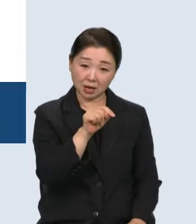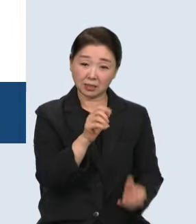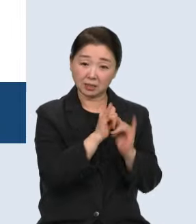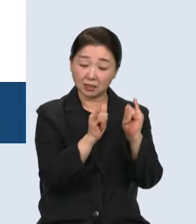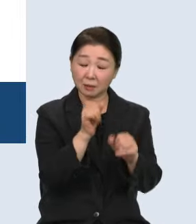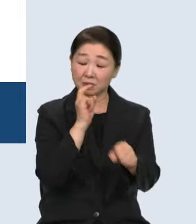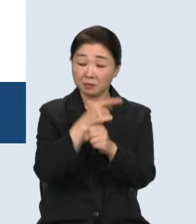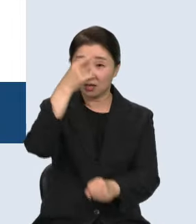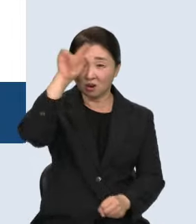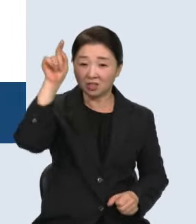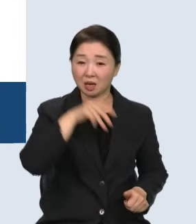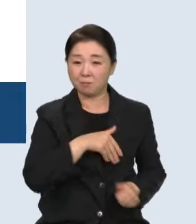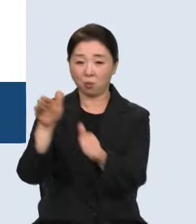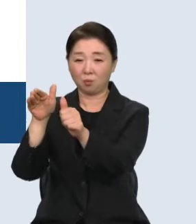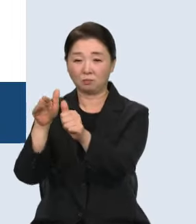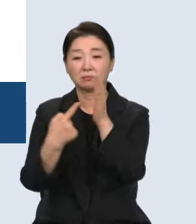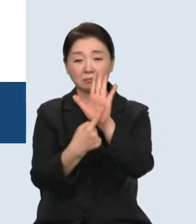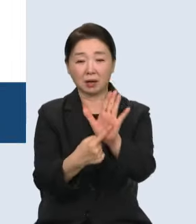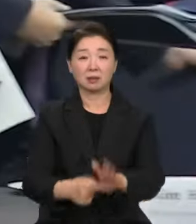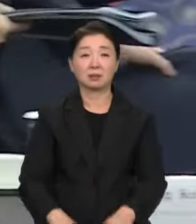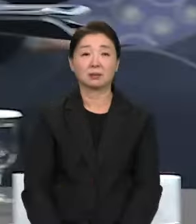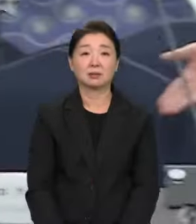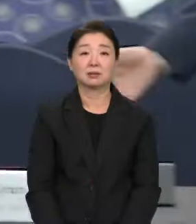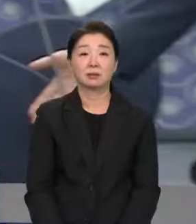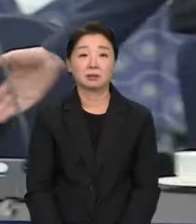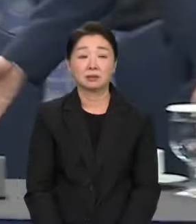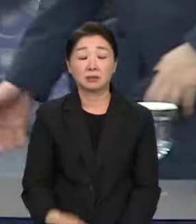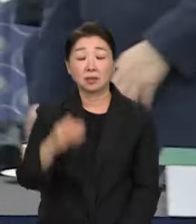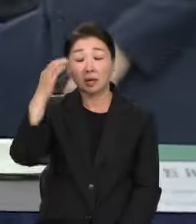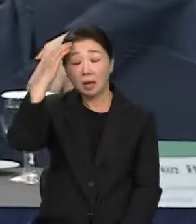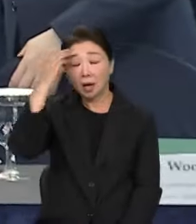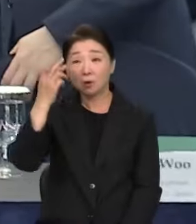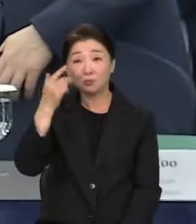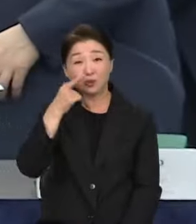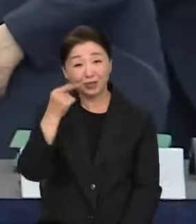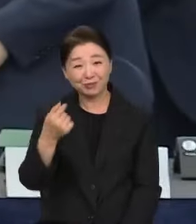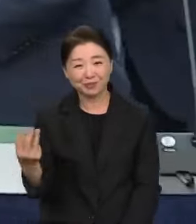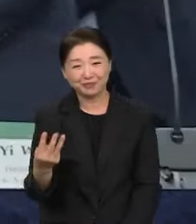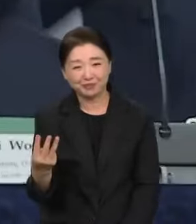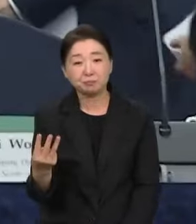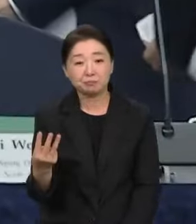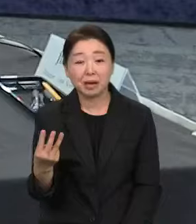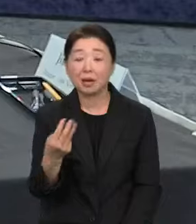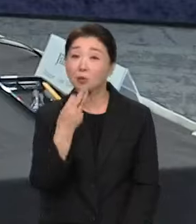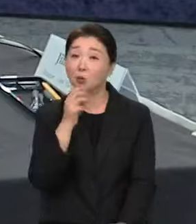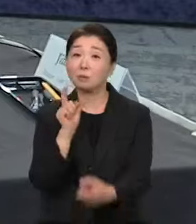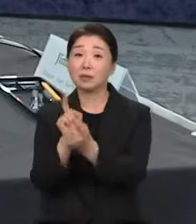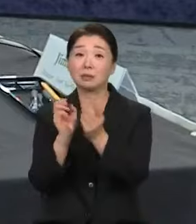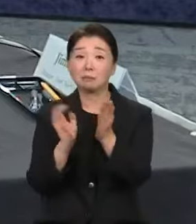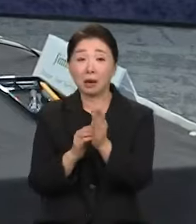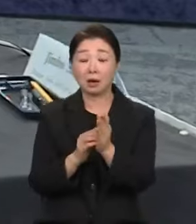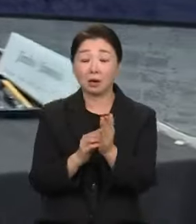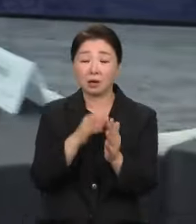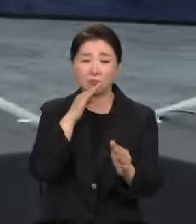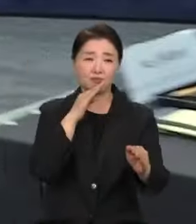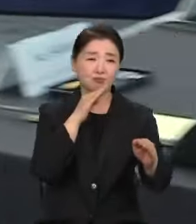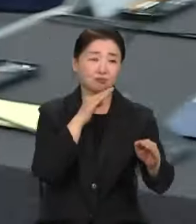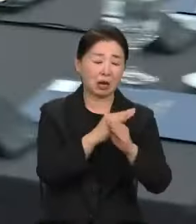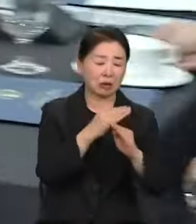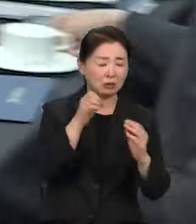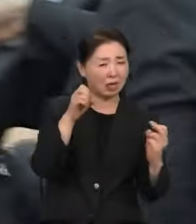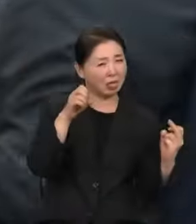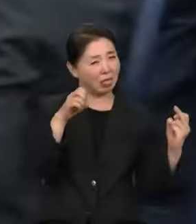이미 러시아에 보냈다고 보도했습니다. 한미일 외교 차관들은 오늘 서울에서 만나 북한의 고강도 추가